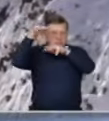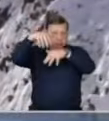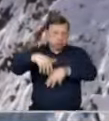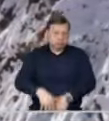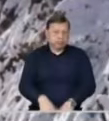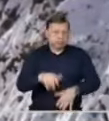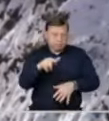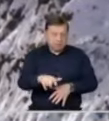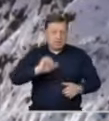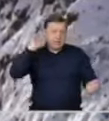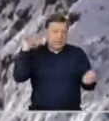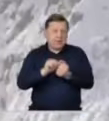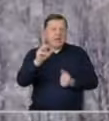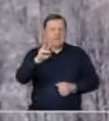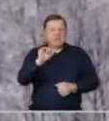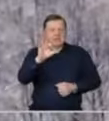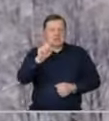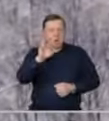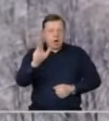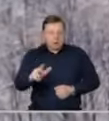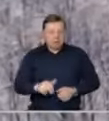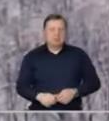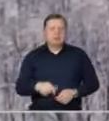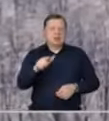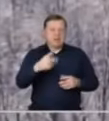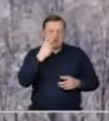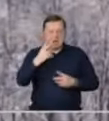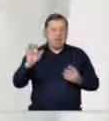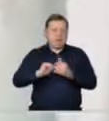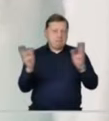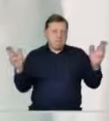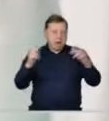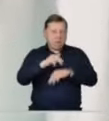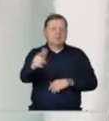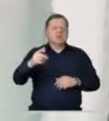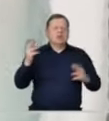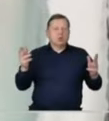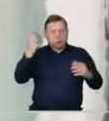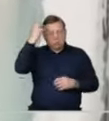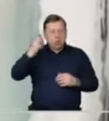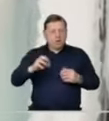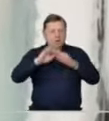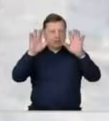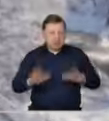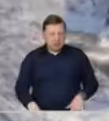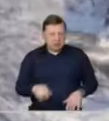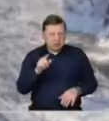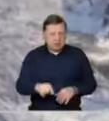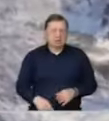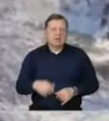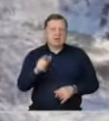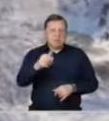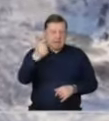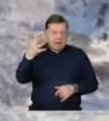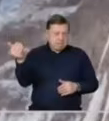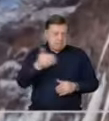Dolinie Górnego Wisłoka. Przy minusowych temperaturach wyglądają jak pałac królowej śniegu. Tegoroczna zima sprzyja ich urodzie. Cople mają nawet kilka metrów